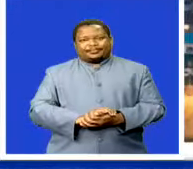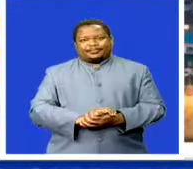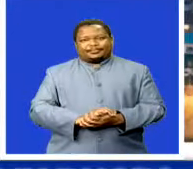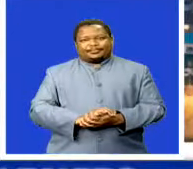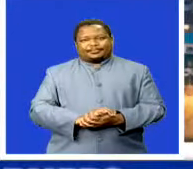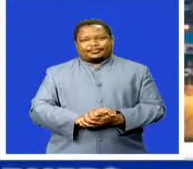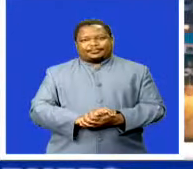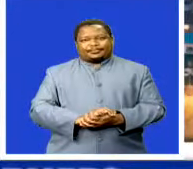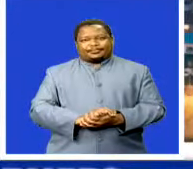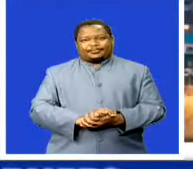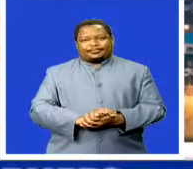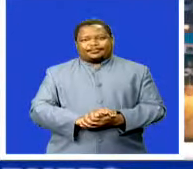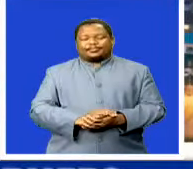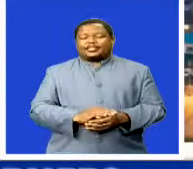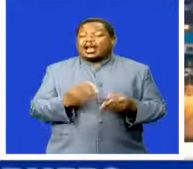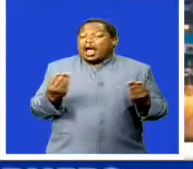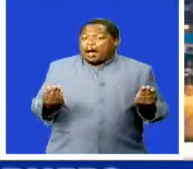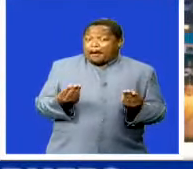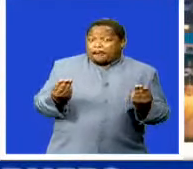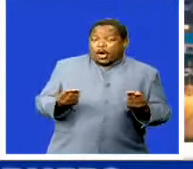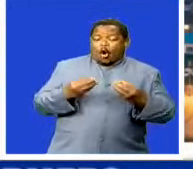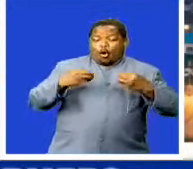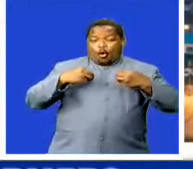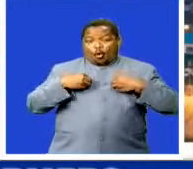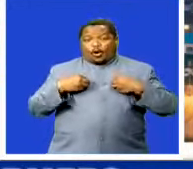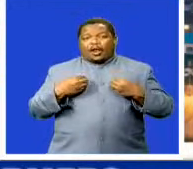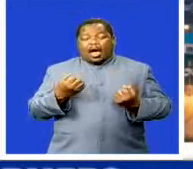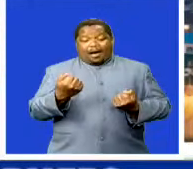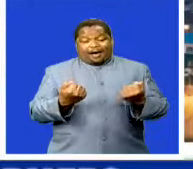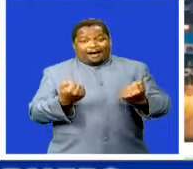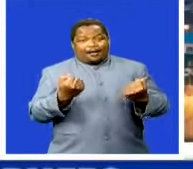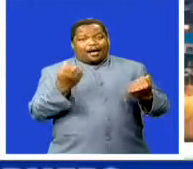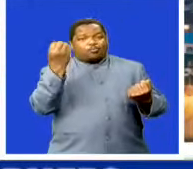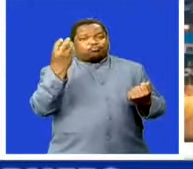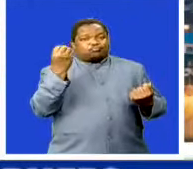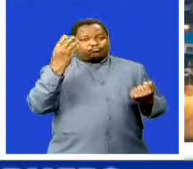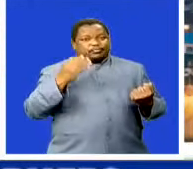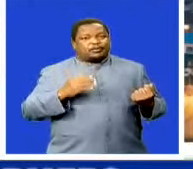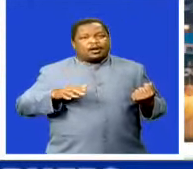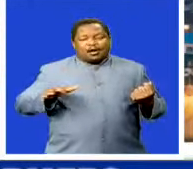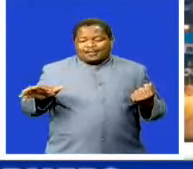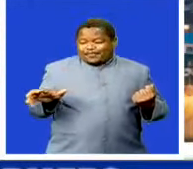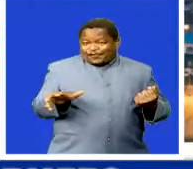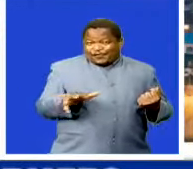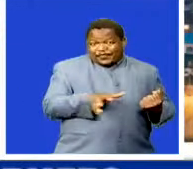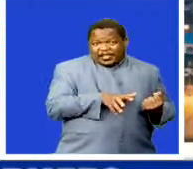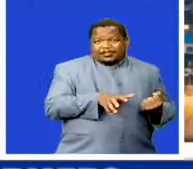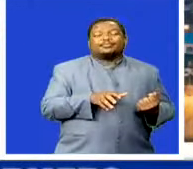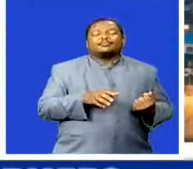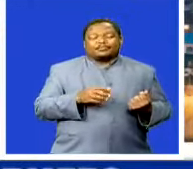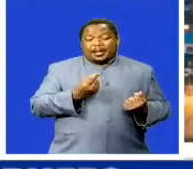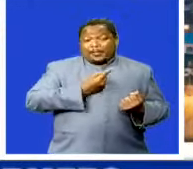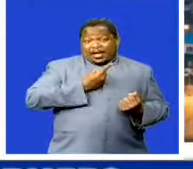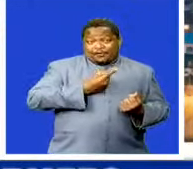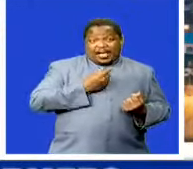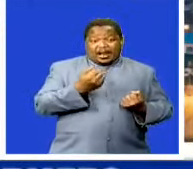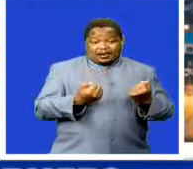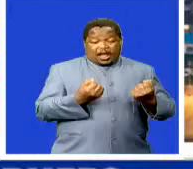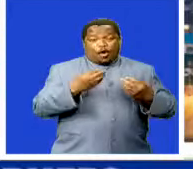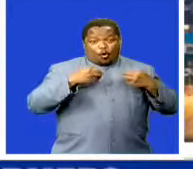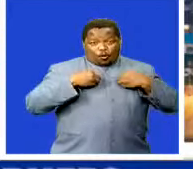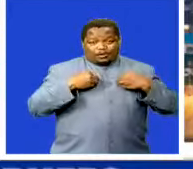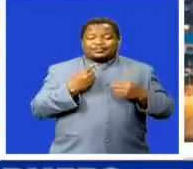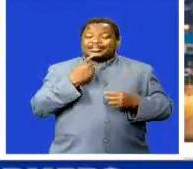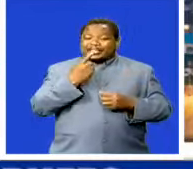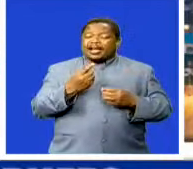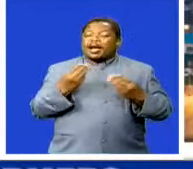Banikati beti gulumba letingekho ngaphansi kwelihlelo lahulumende lokulima enkundleni yasentonjeni bathi ke sive siyafuna kulima kule nkundla kodwa ke